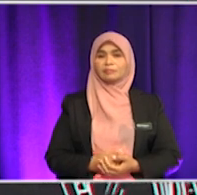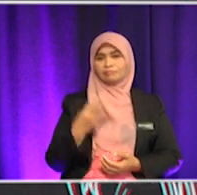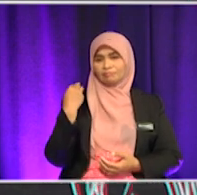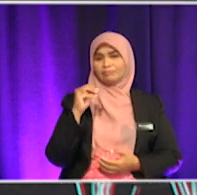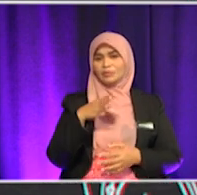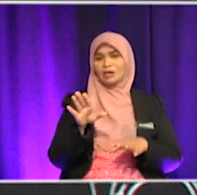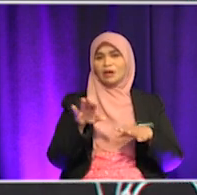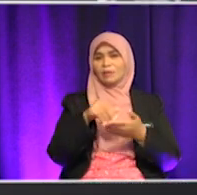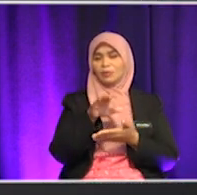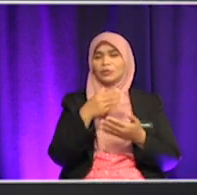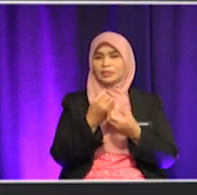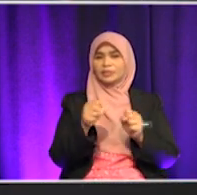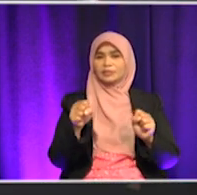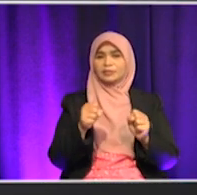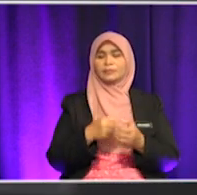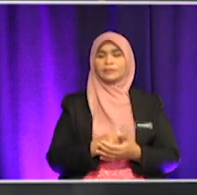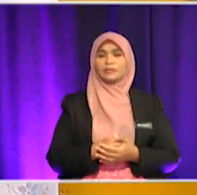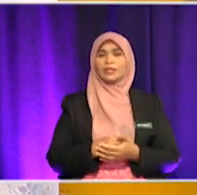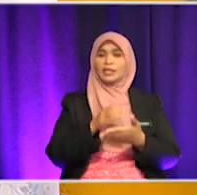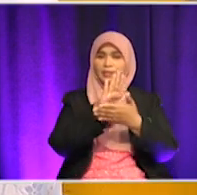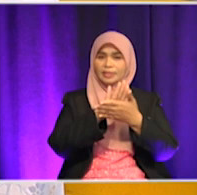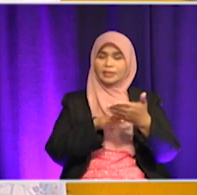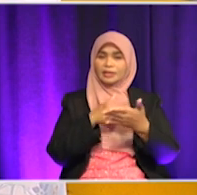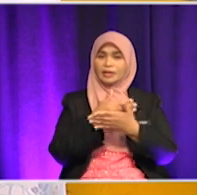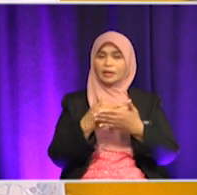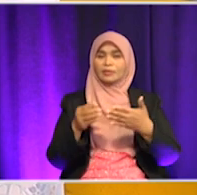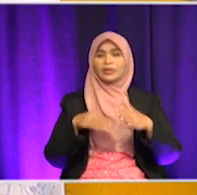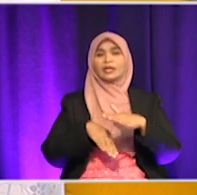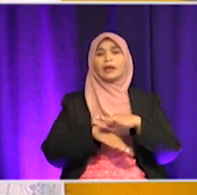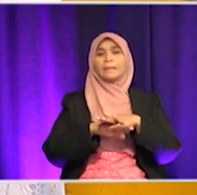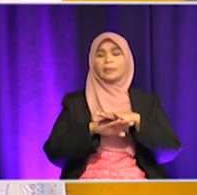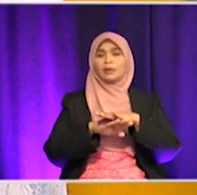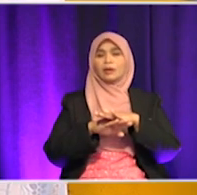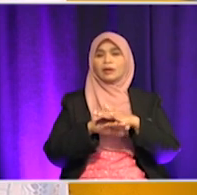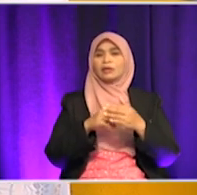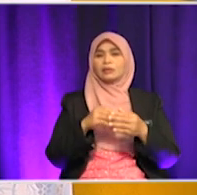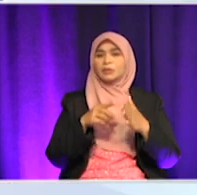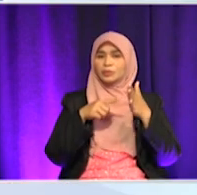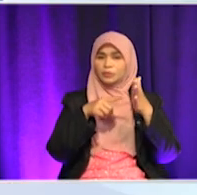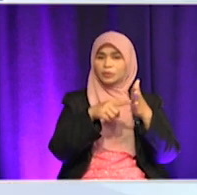cikgu. Okey, jadi jadual di bawah, okay, cikgu bacakan dulu. Jadual di bawah